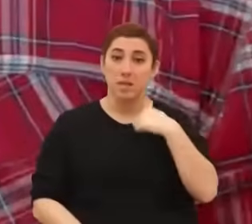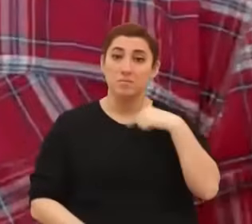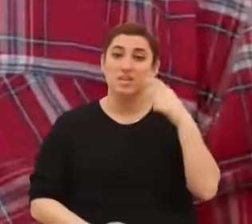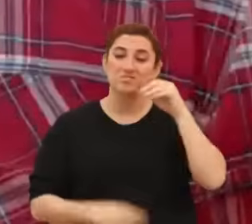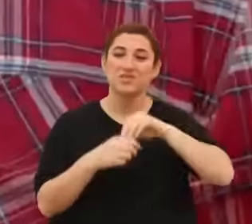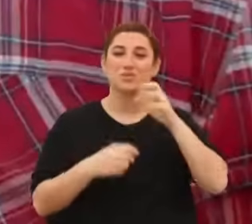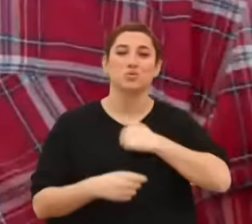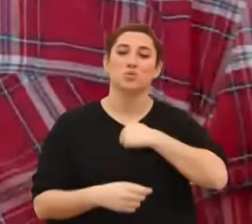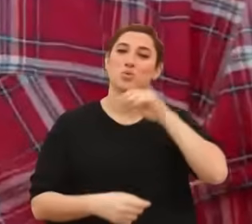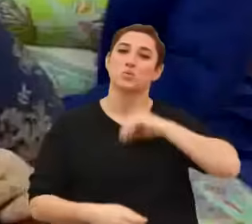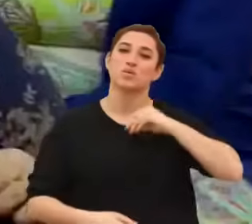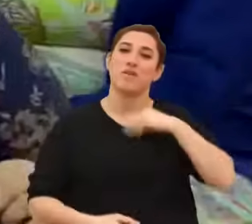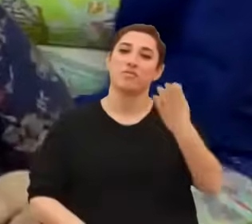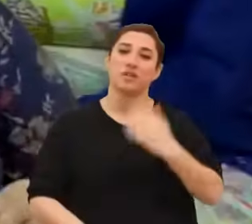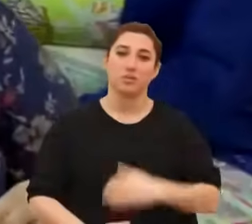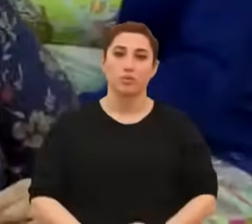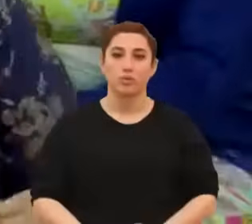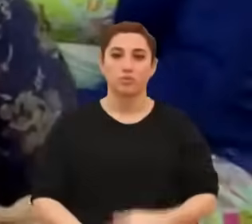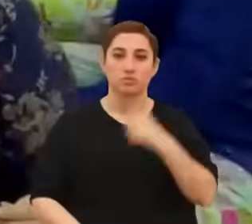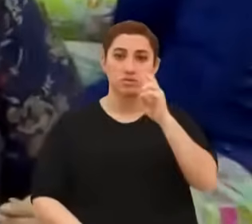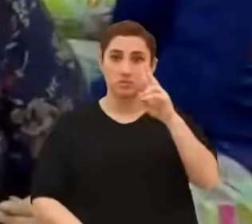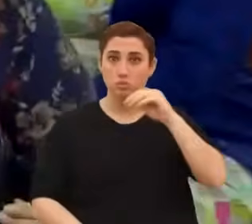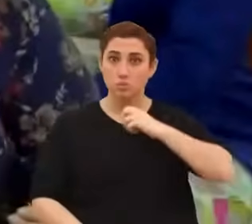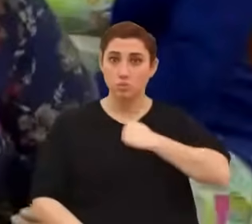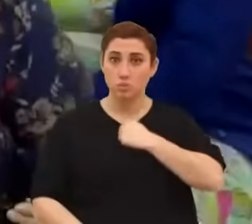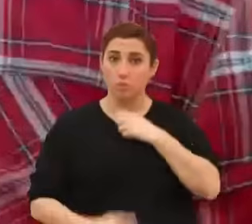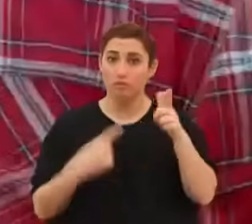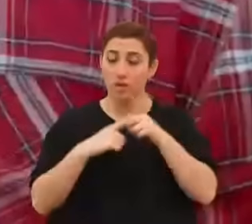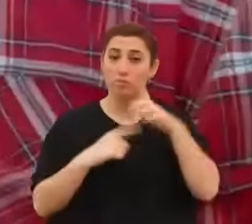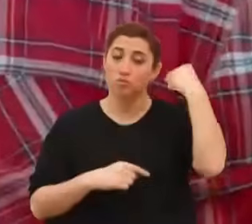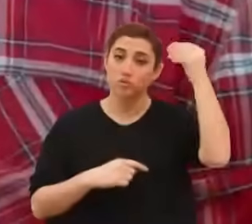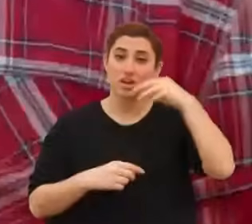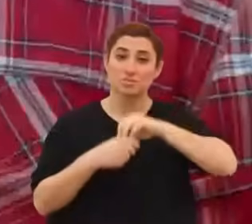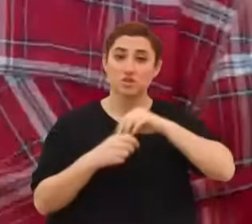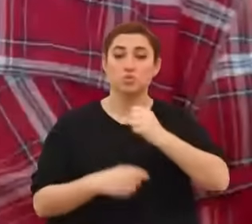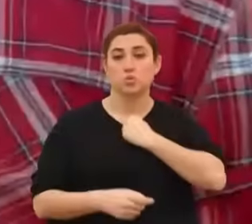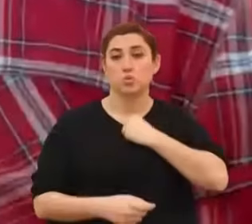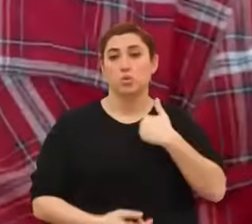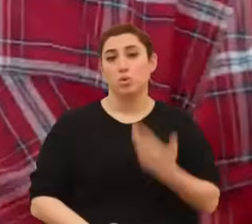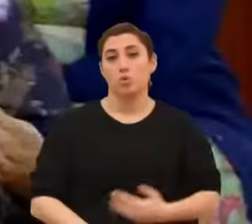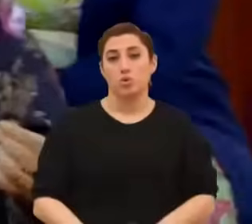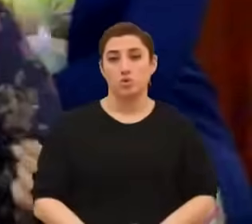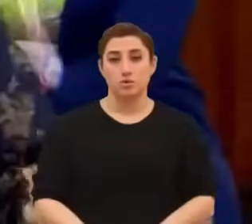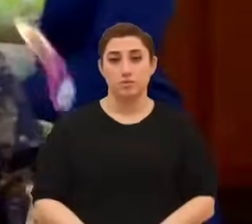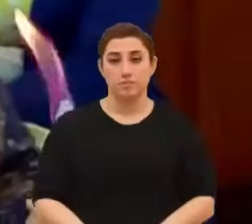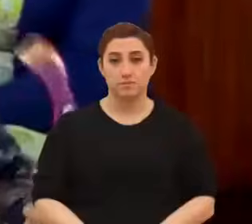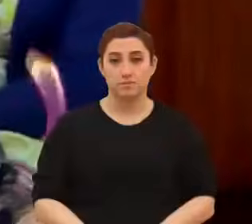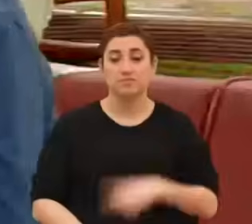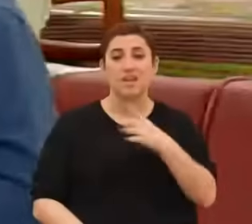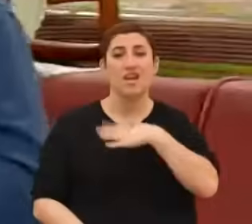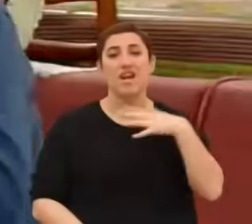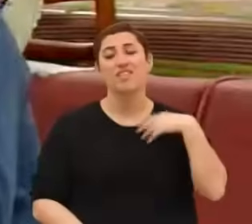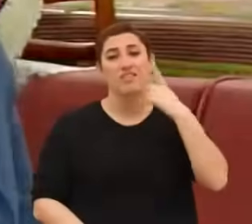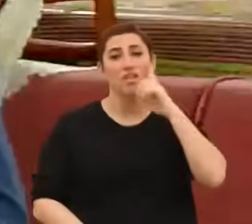benim için üzülüyorsun zannediyorum ya. Senin için üzülüyorum Fehmi'cim. Muhtarımız için üzülüyorum. Ya